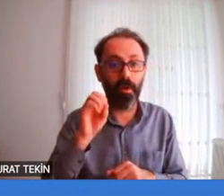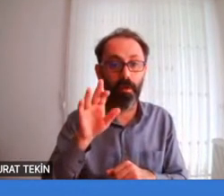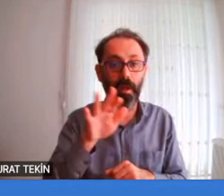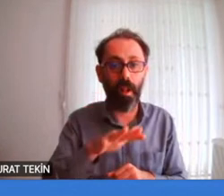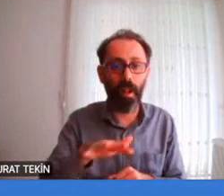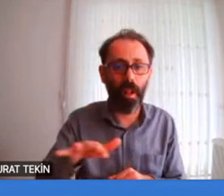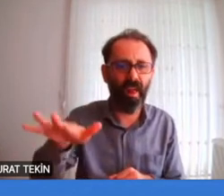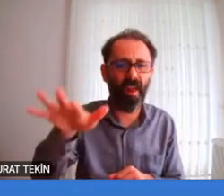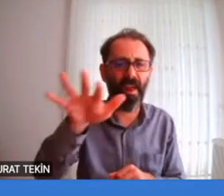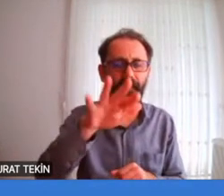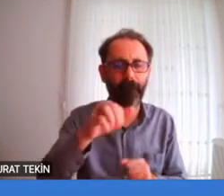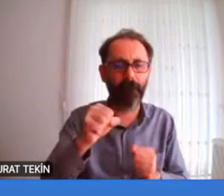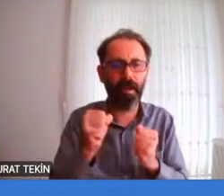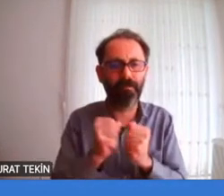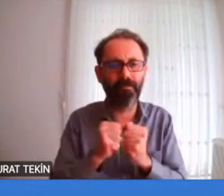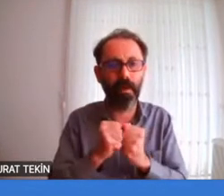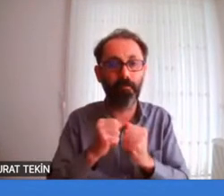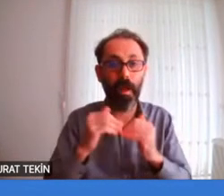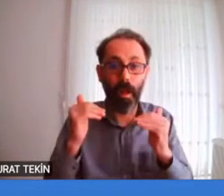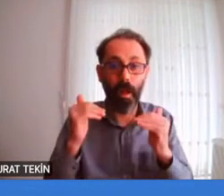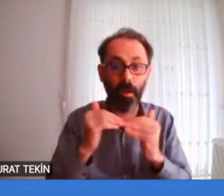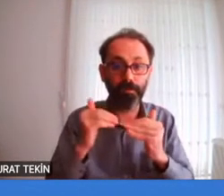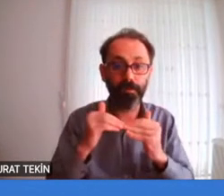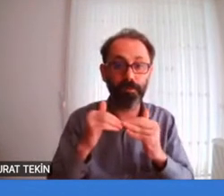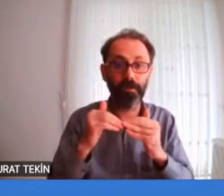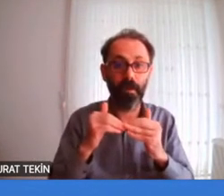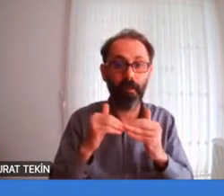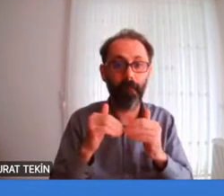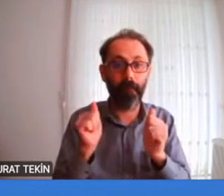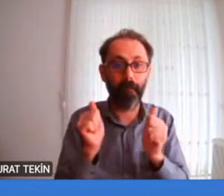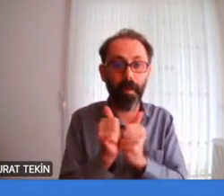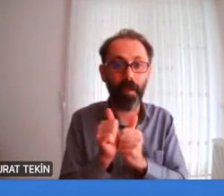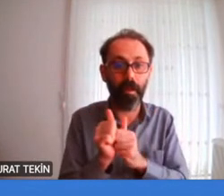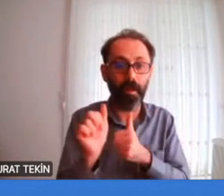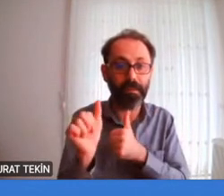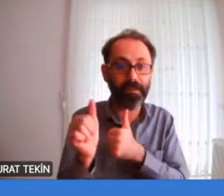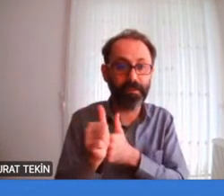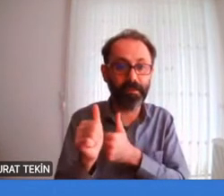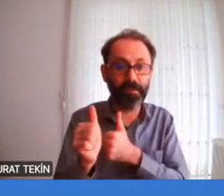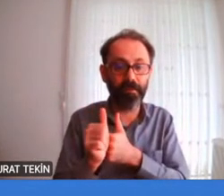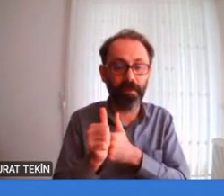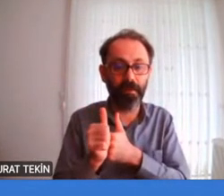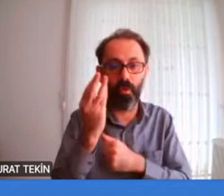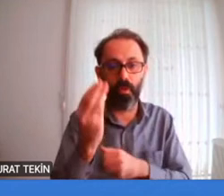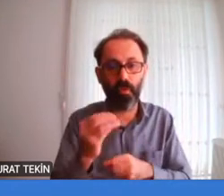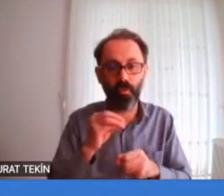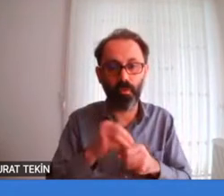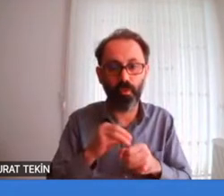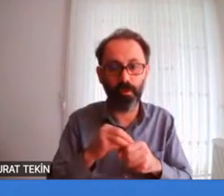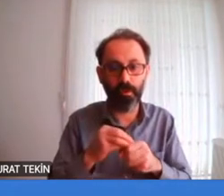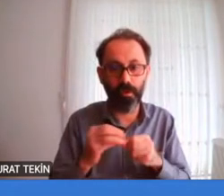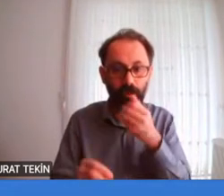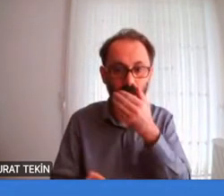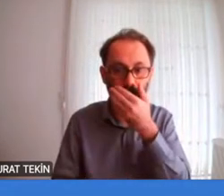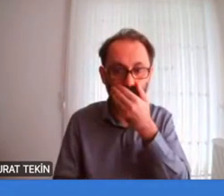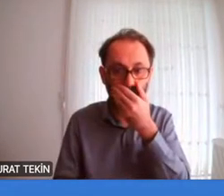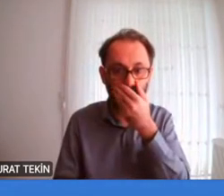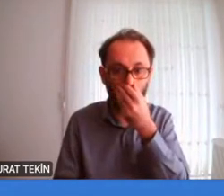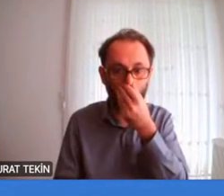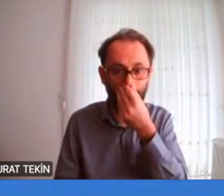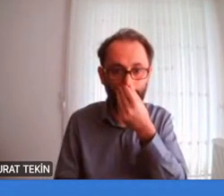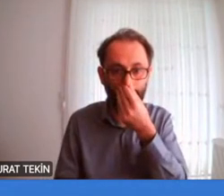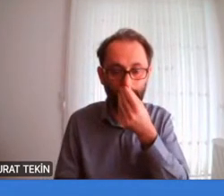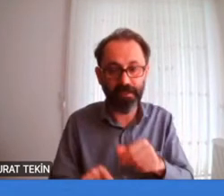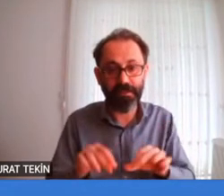birbirini tamamlayarak yukarı doğru yükselen bir çıta. Bu başlangıçlar belli noktaya geldikten sonrasında da işte şu